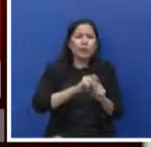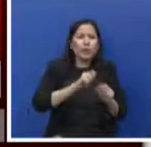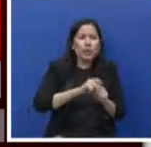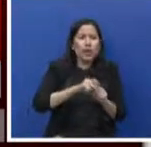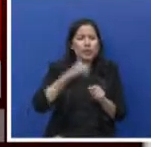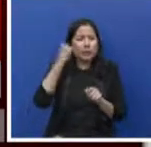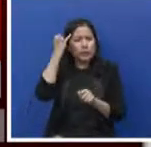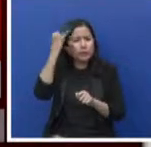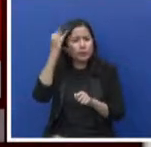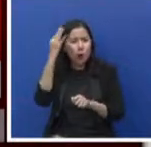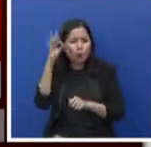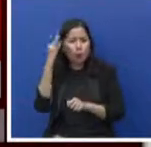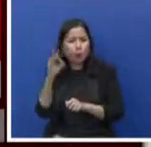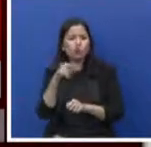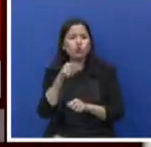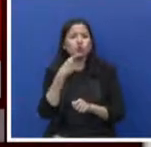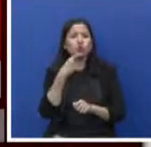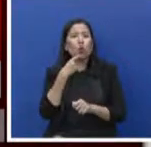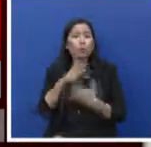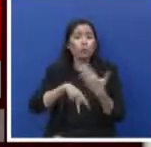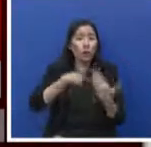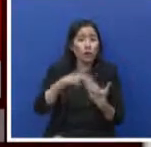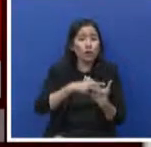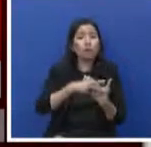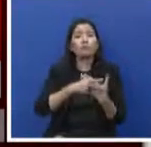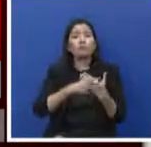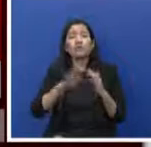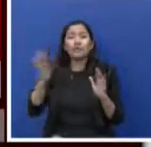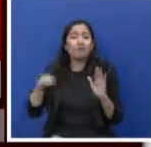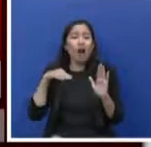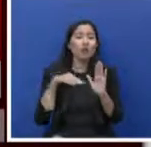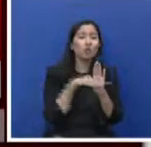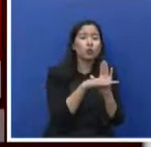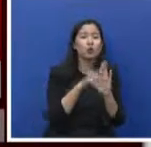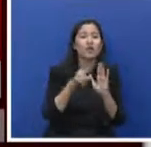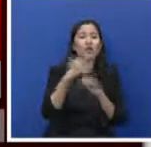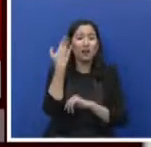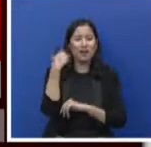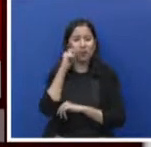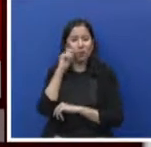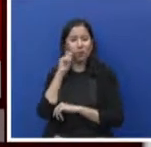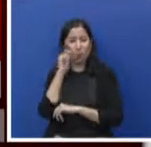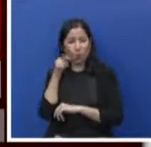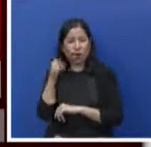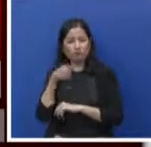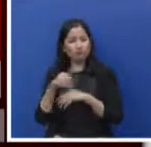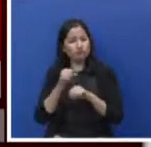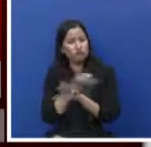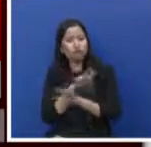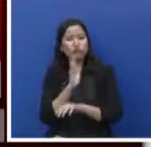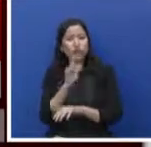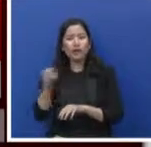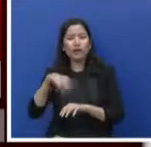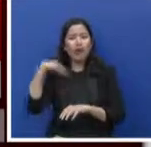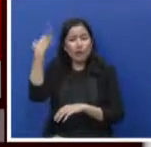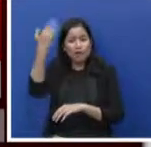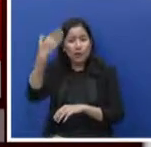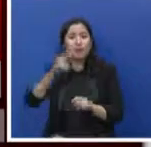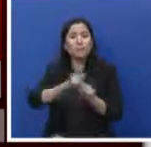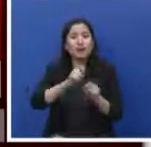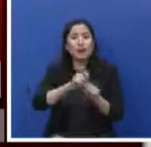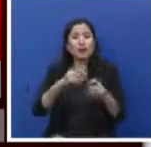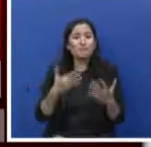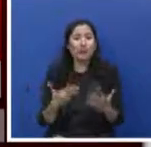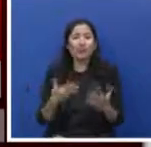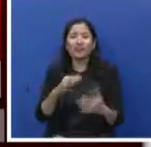inovasi dari penerapan program drive-thru untuk lansia yang kemarin sudah dilaksanakan. Nah, ini seperti apa perbaikan untuk kedepannya? Silakan